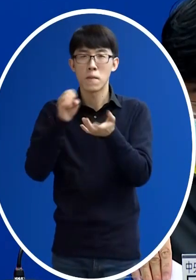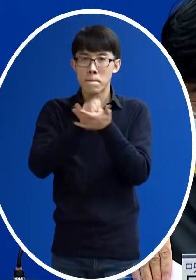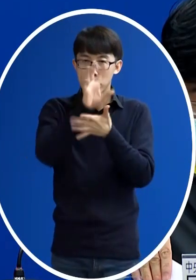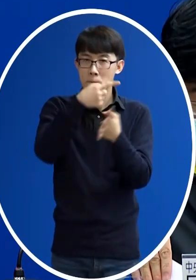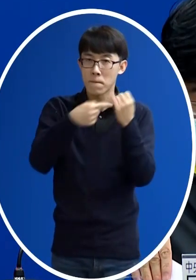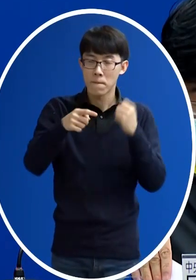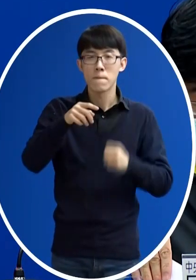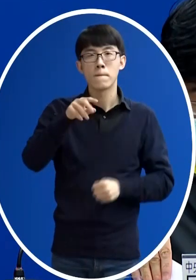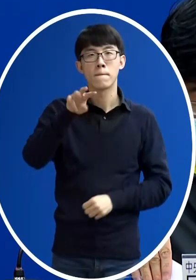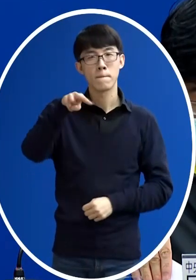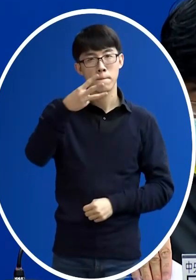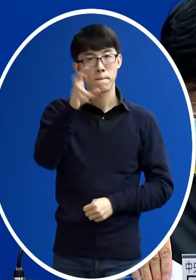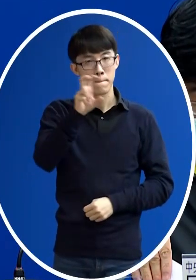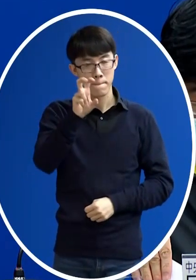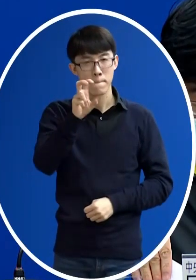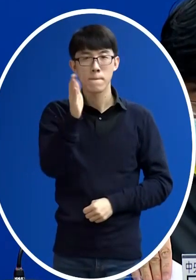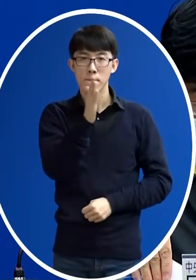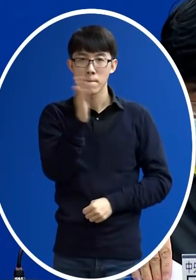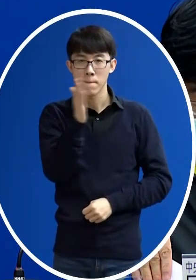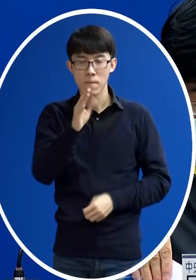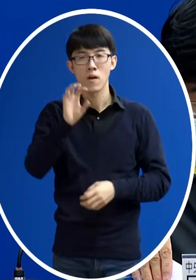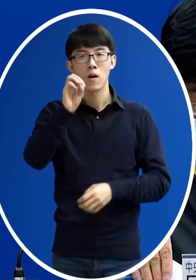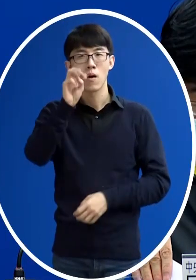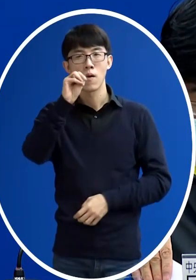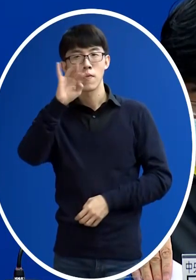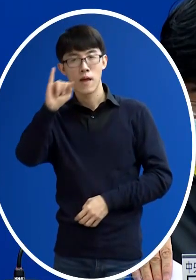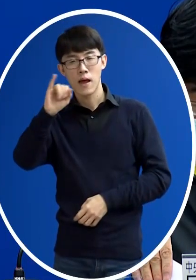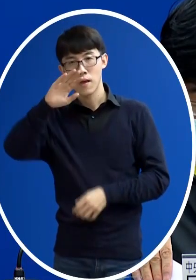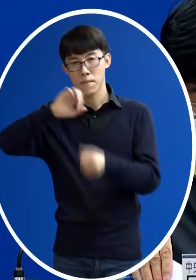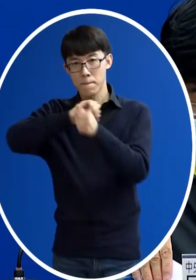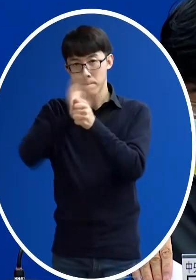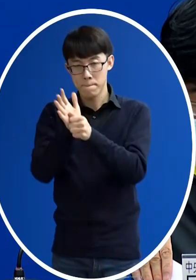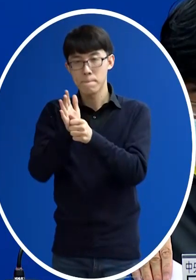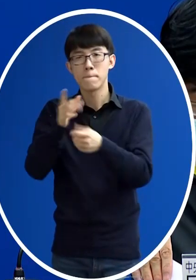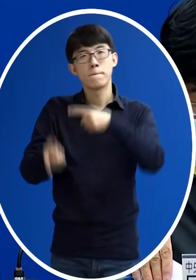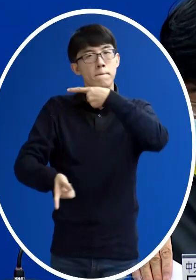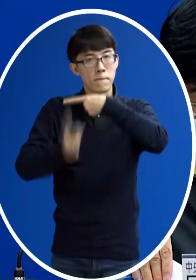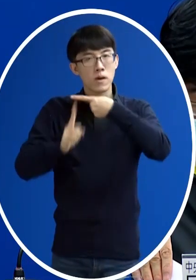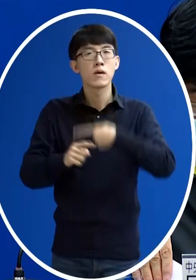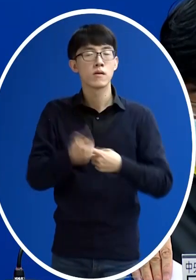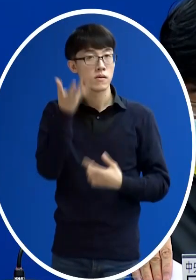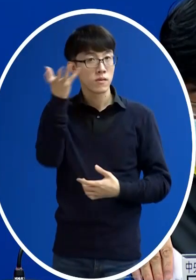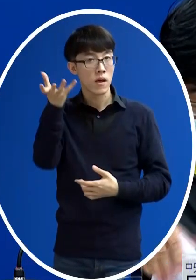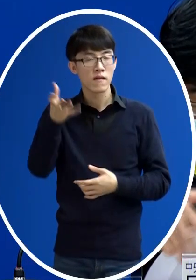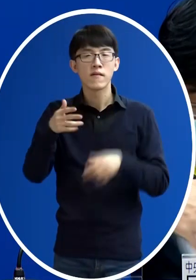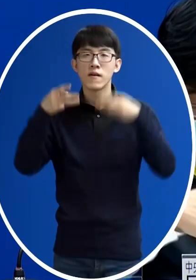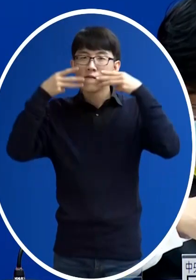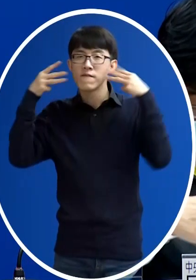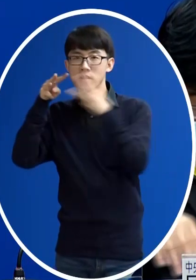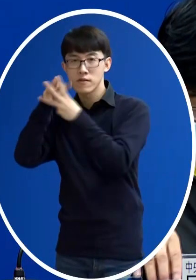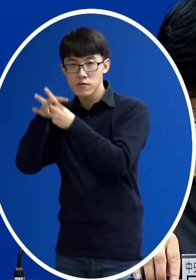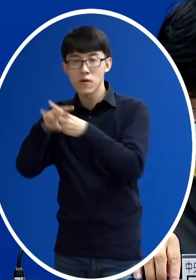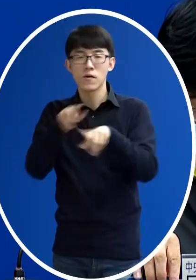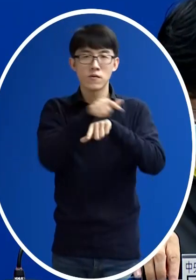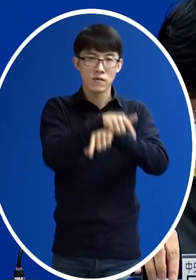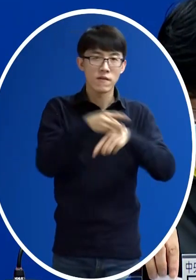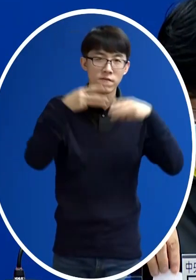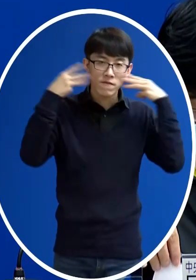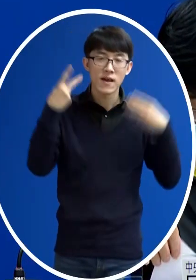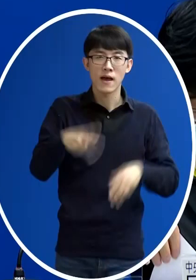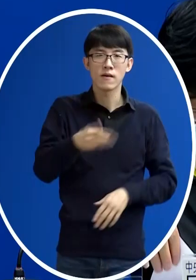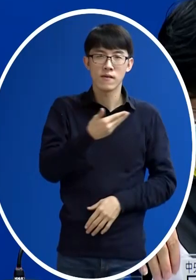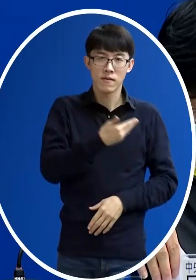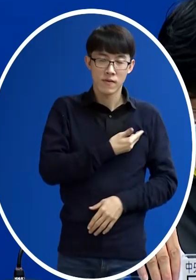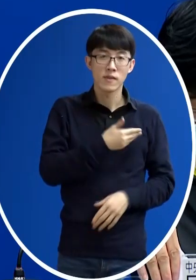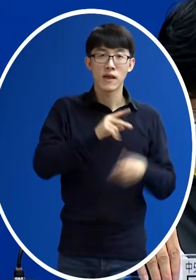370个确诊 Omicron 的病例，大部分是来自南非或非洲的国家，哈，也不少是来自奈及利亚。那